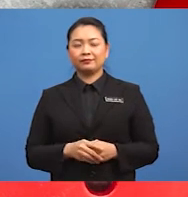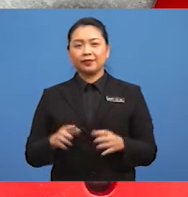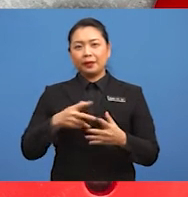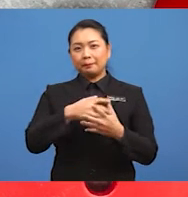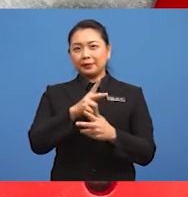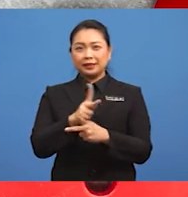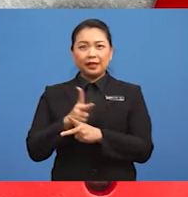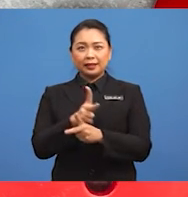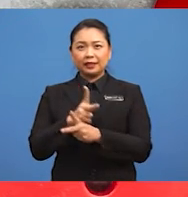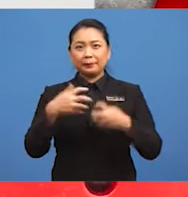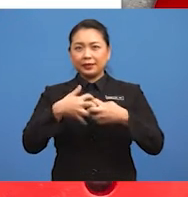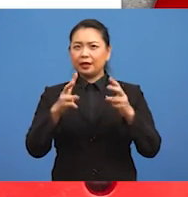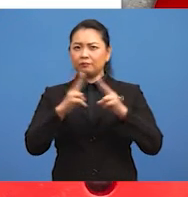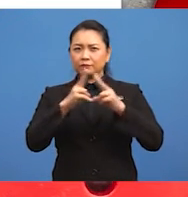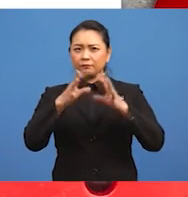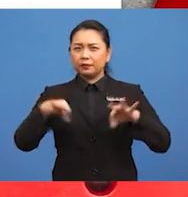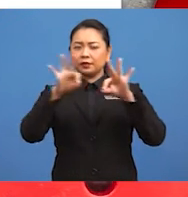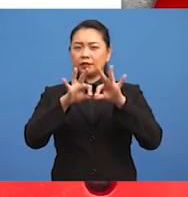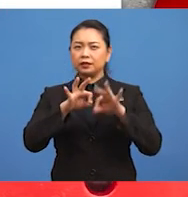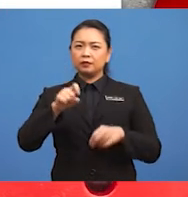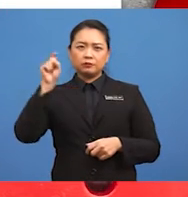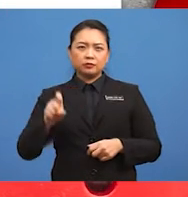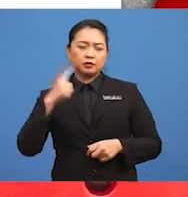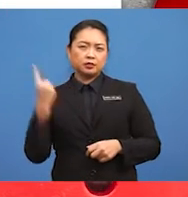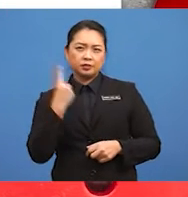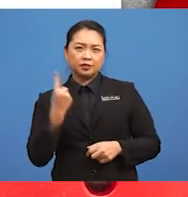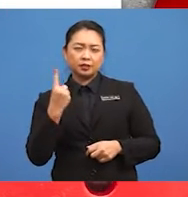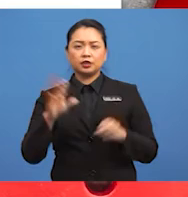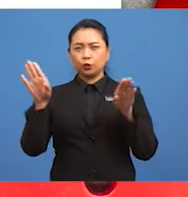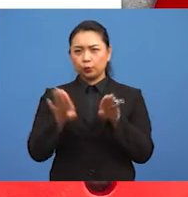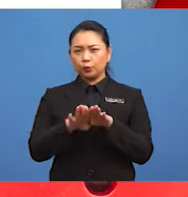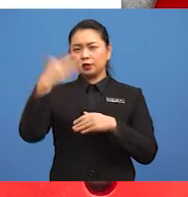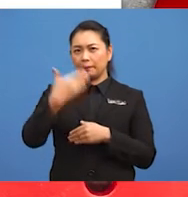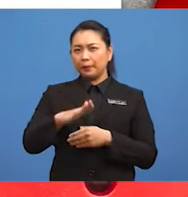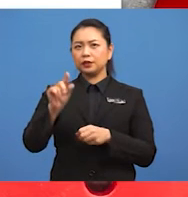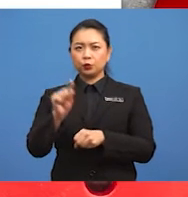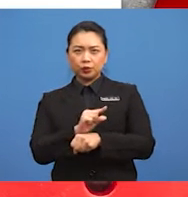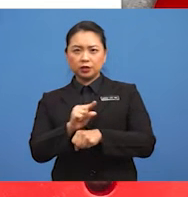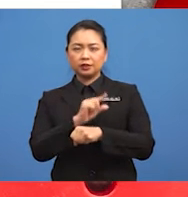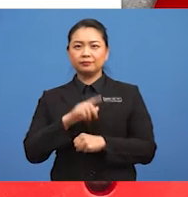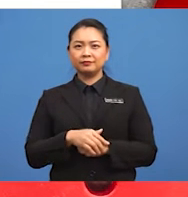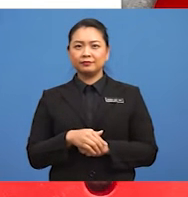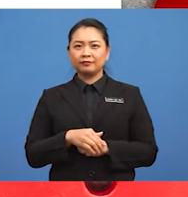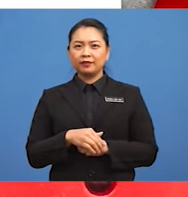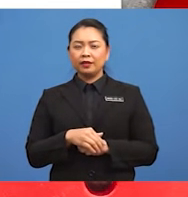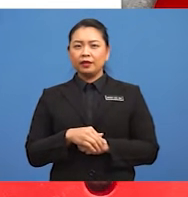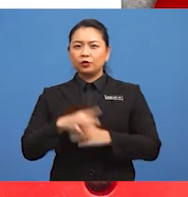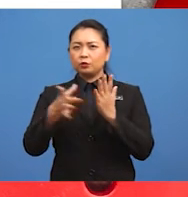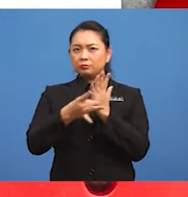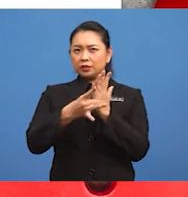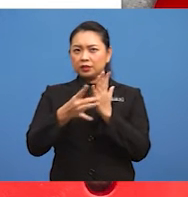Penjagaan mesin amatlah penting. Mesin sentiasa perlu ditutup selepas digunakan. Minyakkan